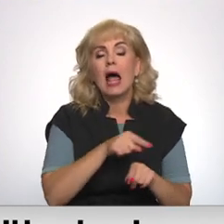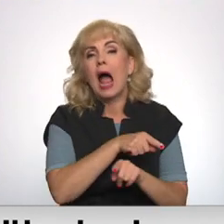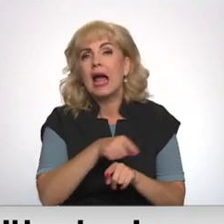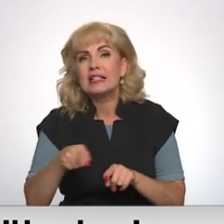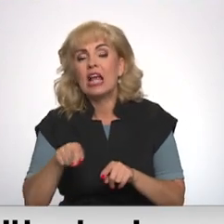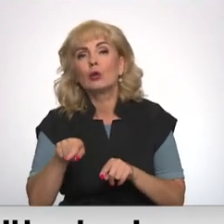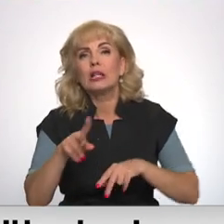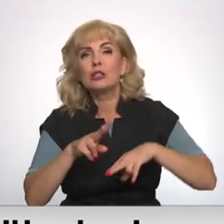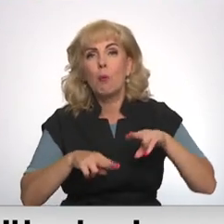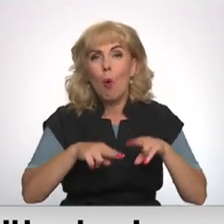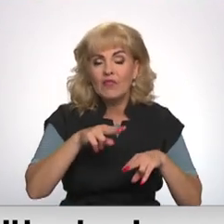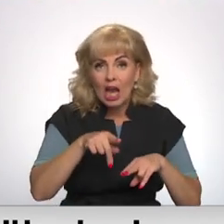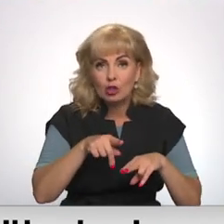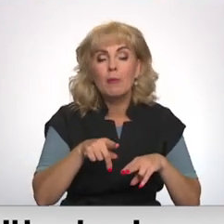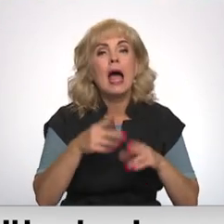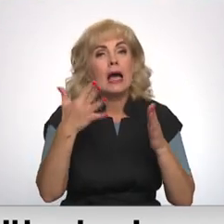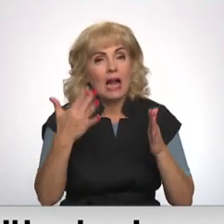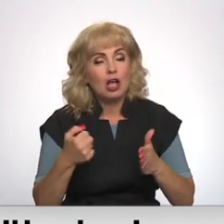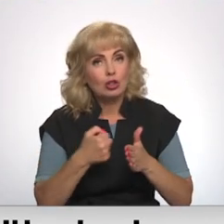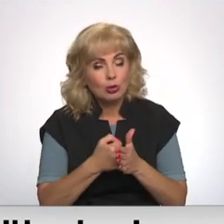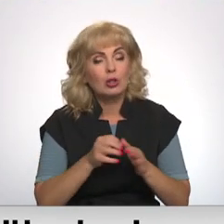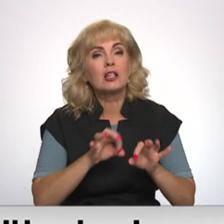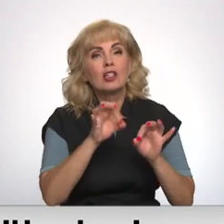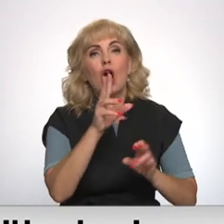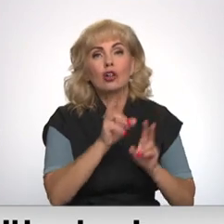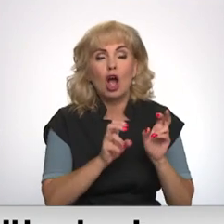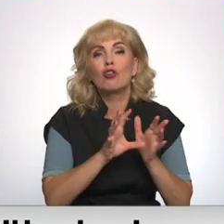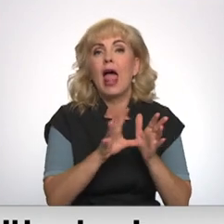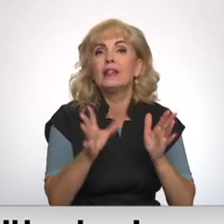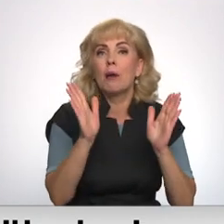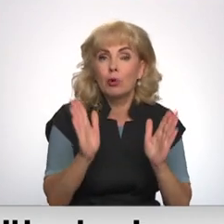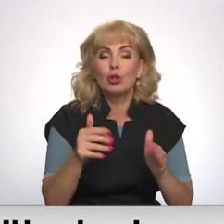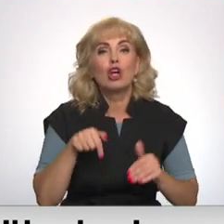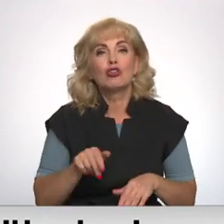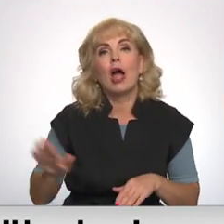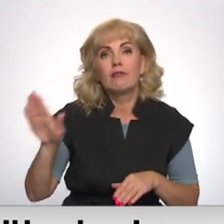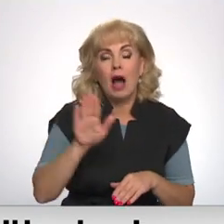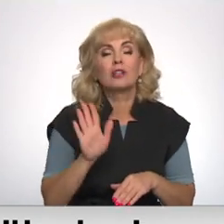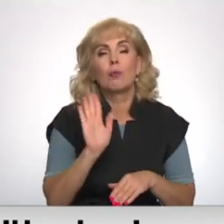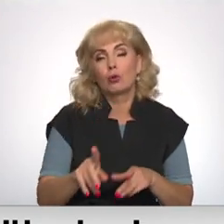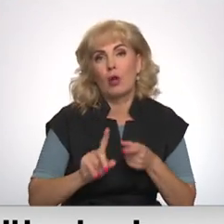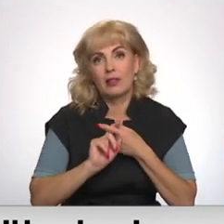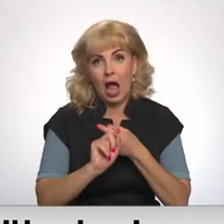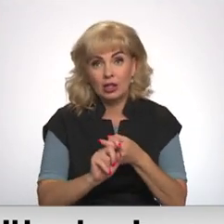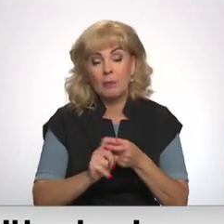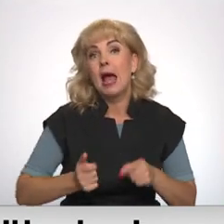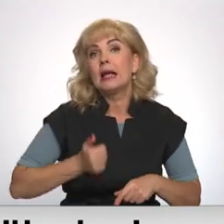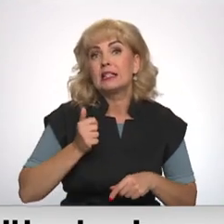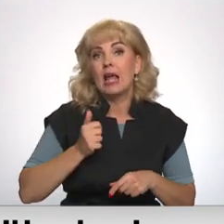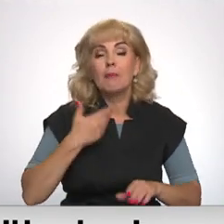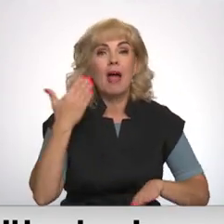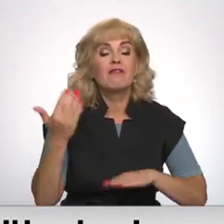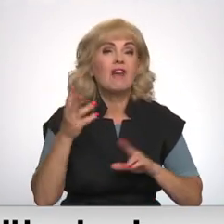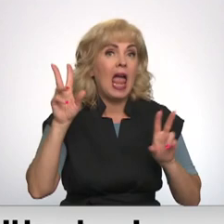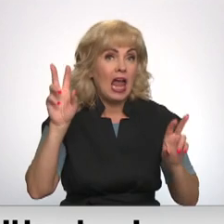būvniecībai, un gala rezultātā tomēr ir jāsāk ražot, lai enerģija būtu mums šajā valstī un lai mums būtu šī neatkarība. SIA Latvijas vēja